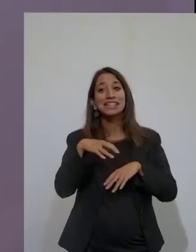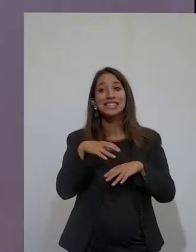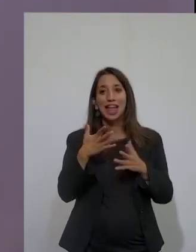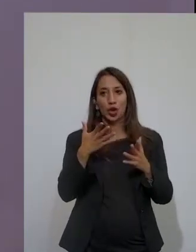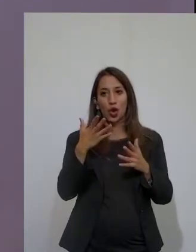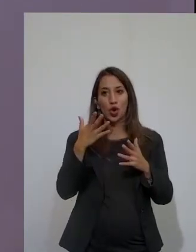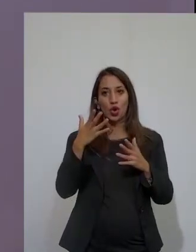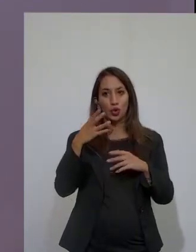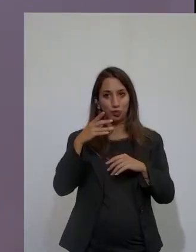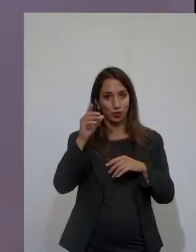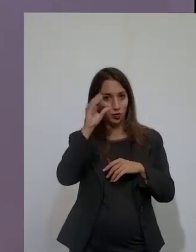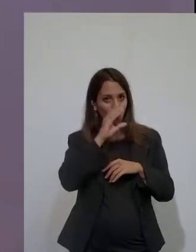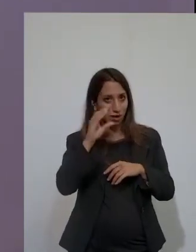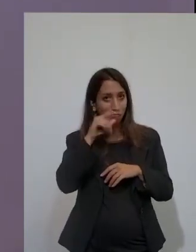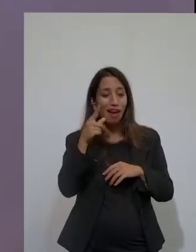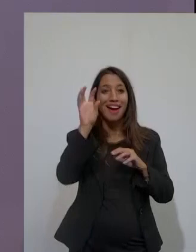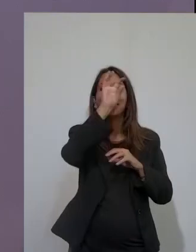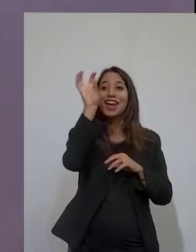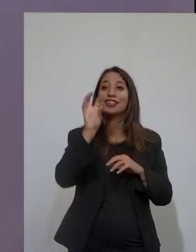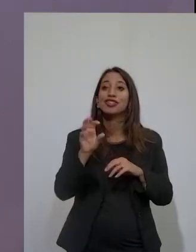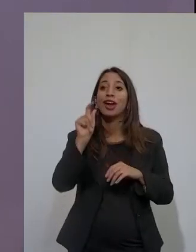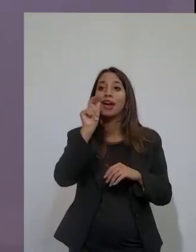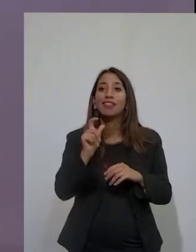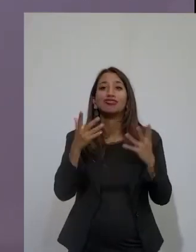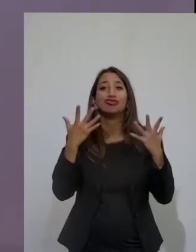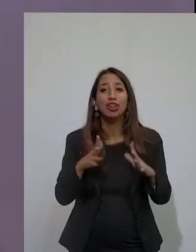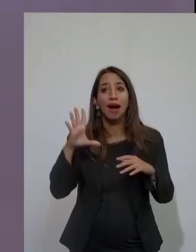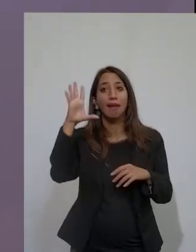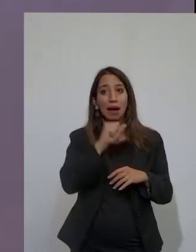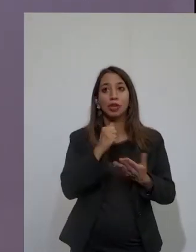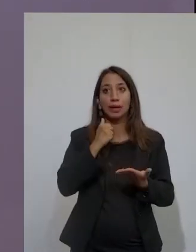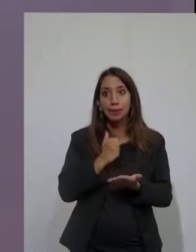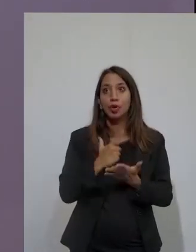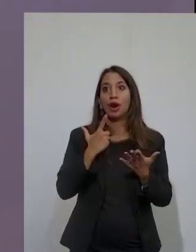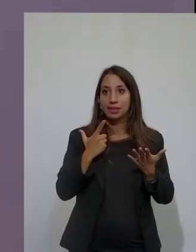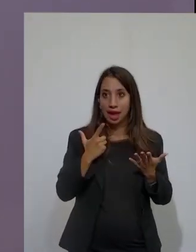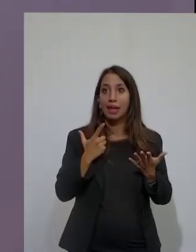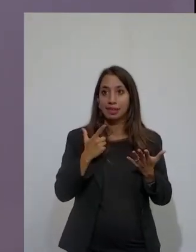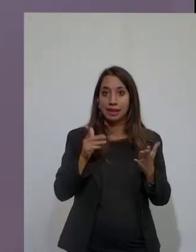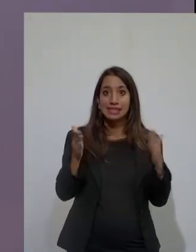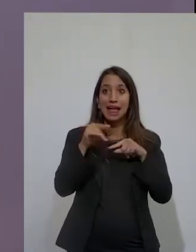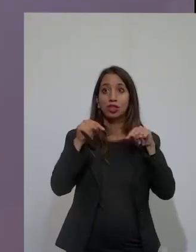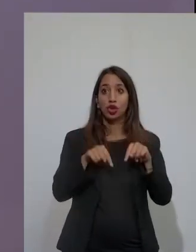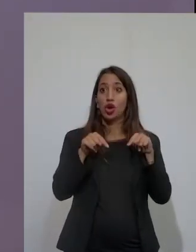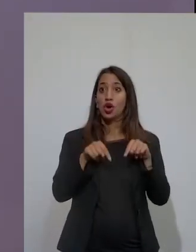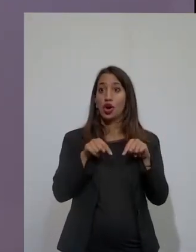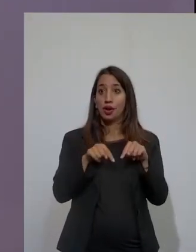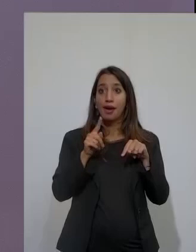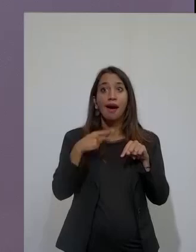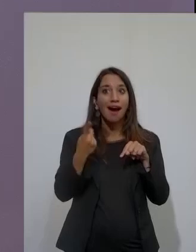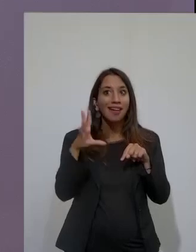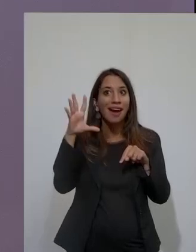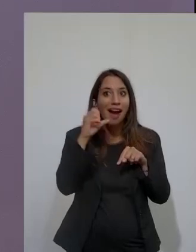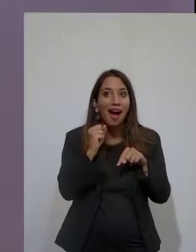le regioni italiane che hanno capito l'importanza di questo settore e hanno capito che